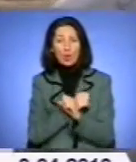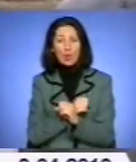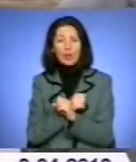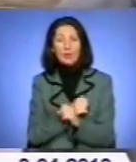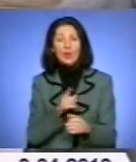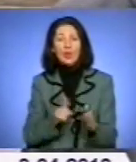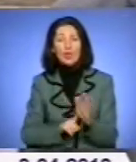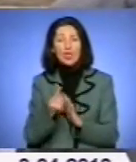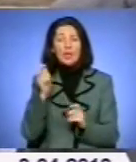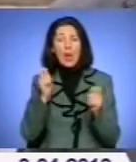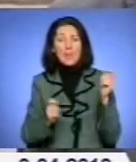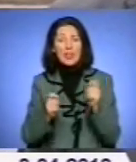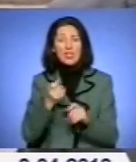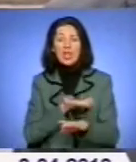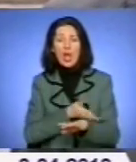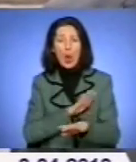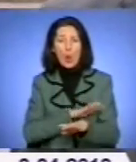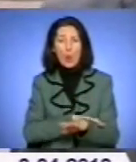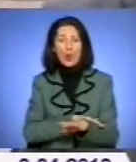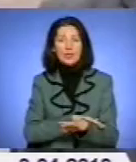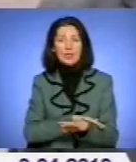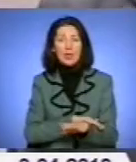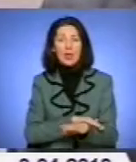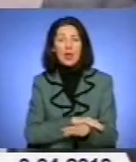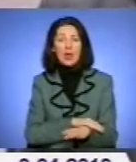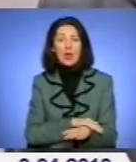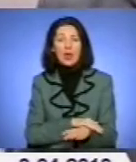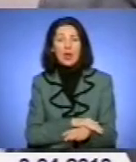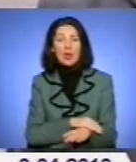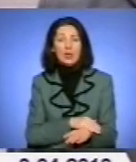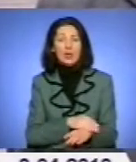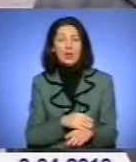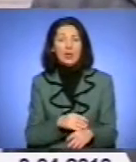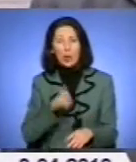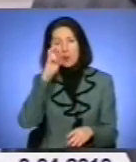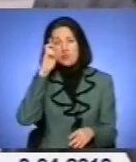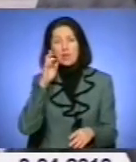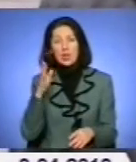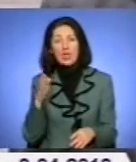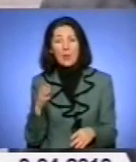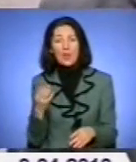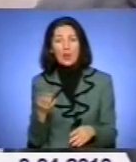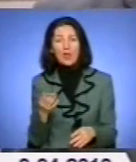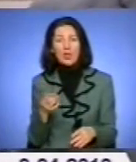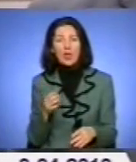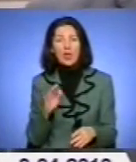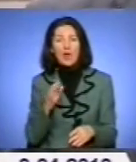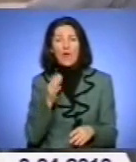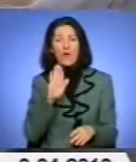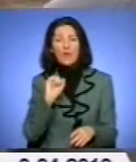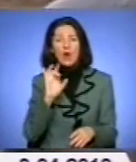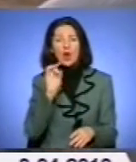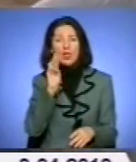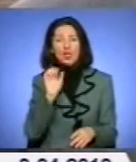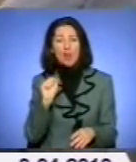Стали приїжджати польські пани і підпанки. Вона їх з Варшави, з Лоді, вже за моєї пам'яті,